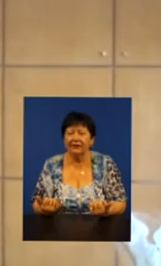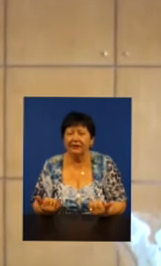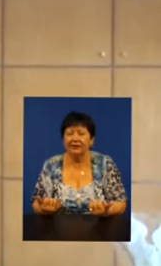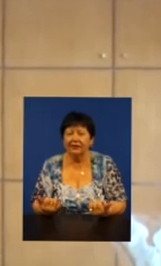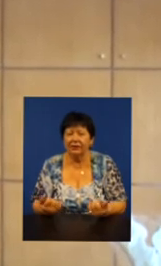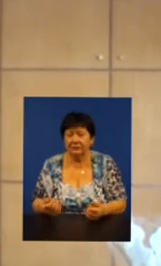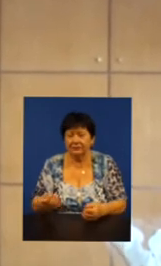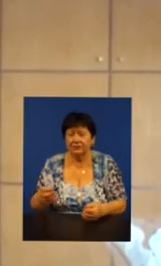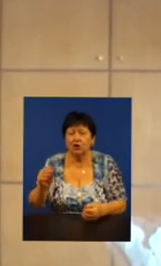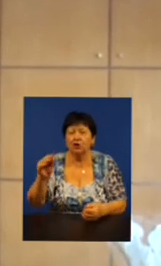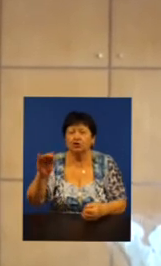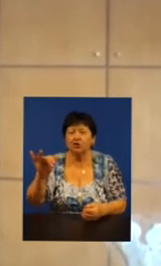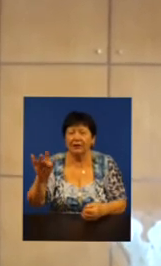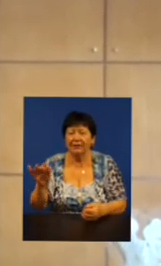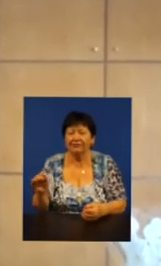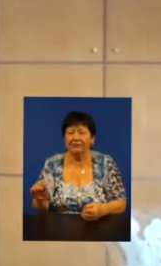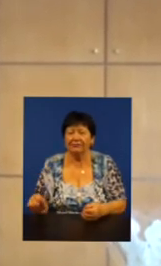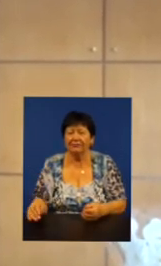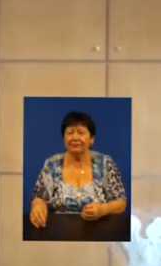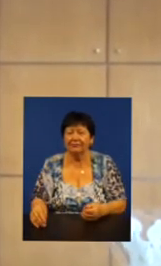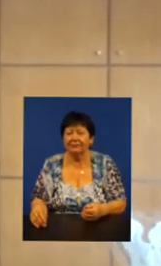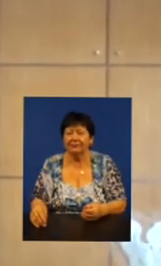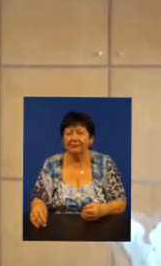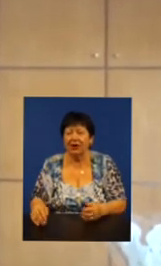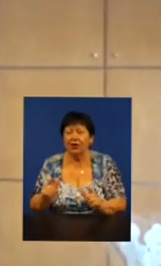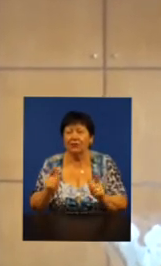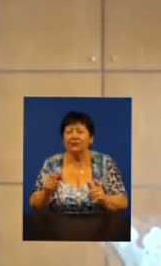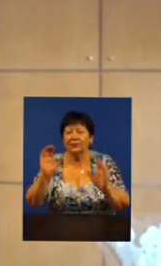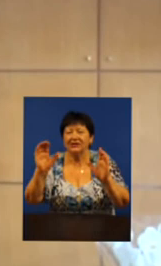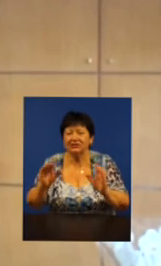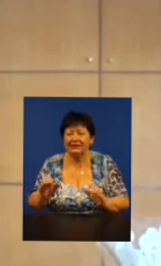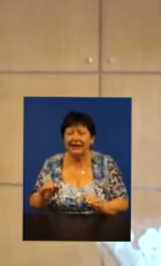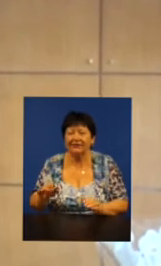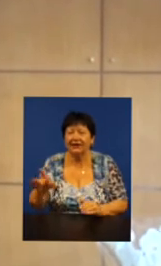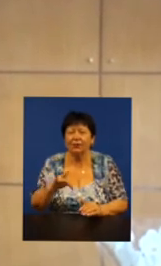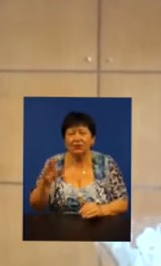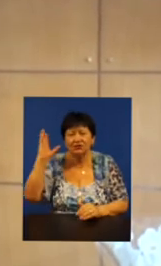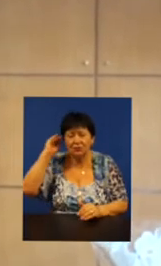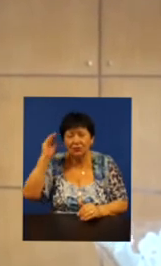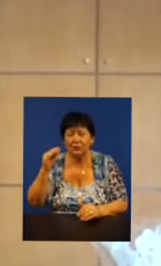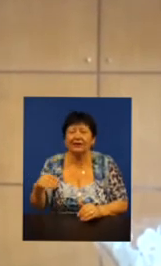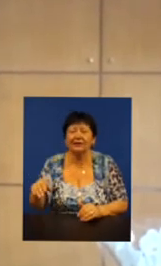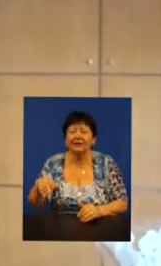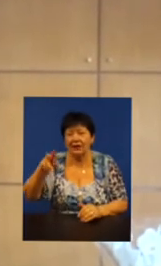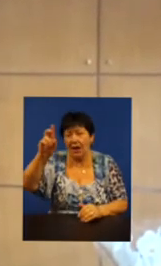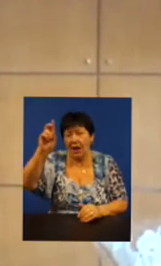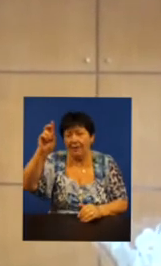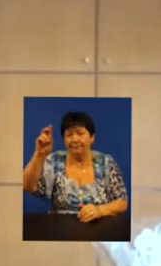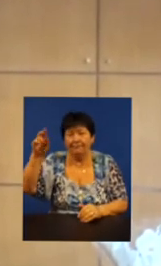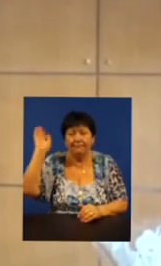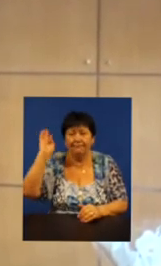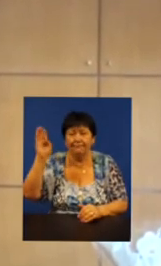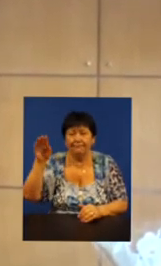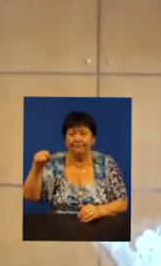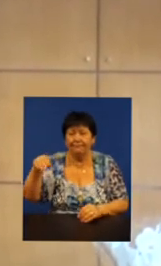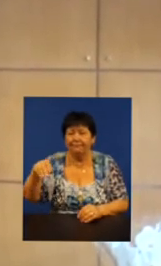Am primit jurământul de la dumneiei, conform legislației Republicii Moldova, prin decretul președintelui țării.